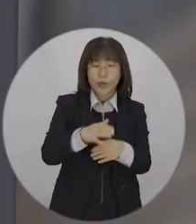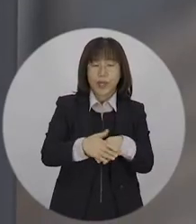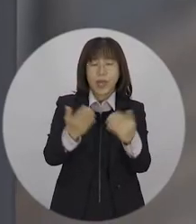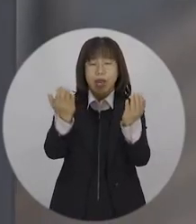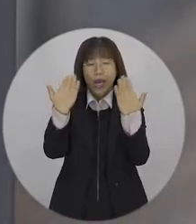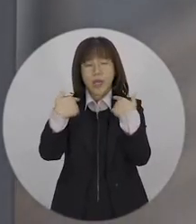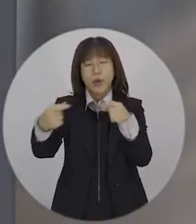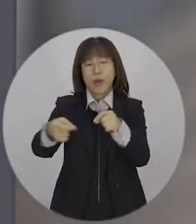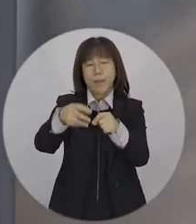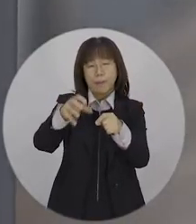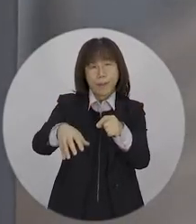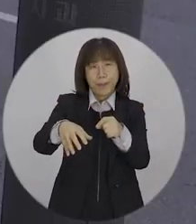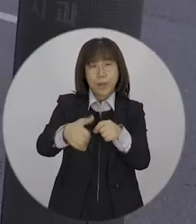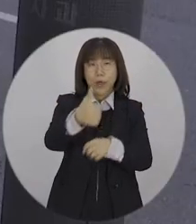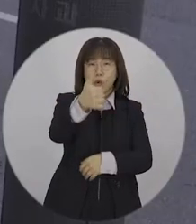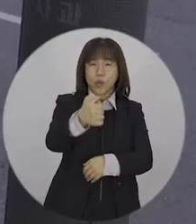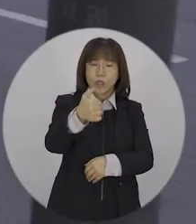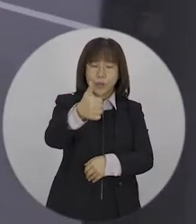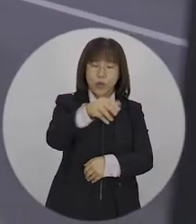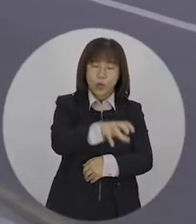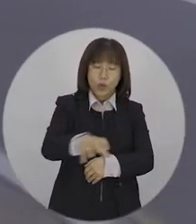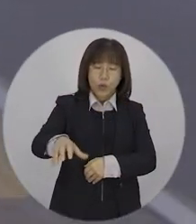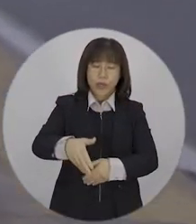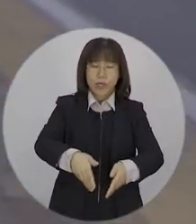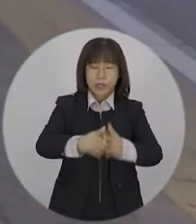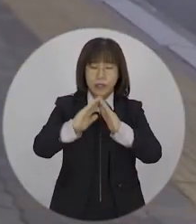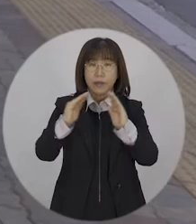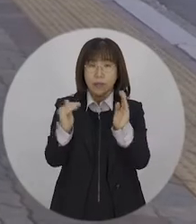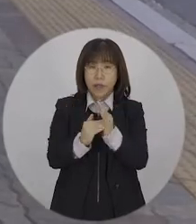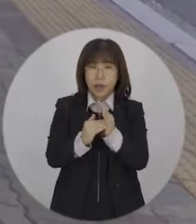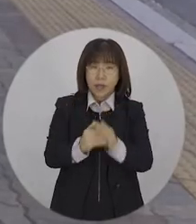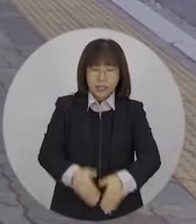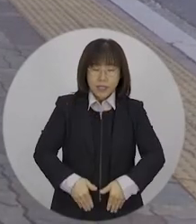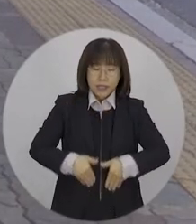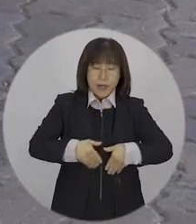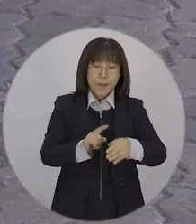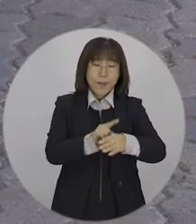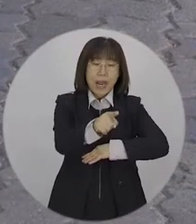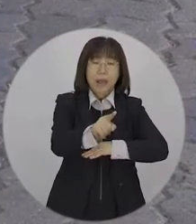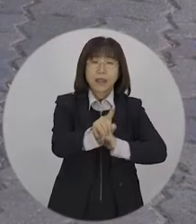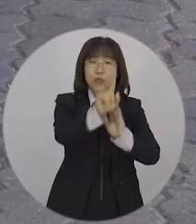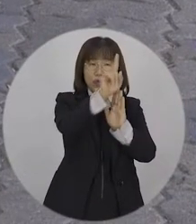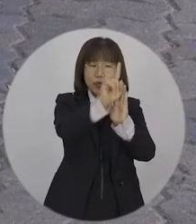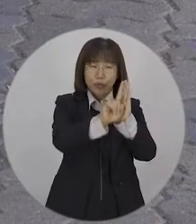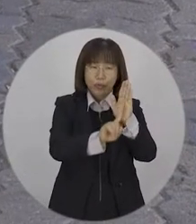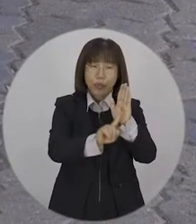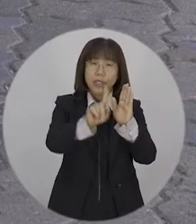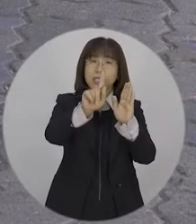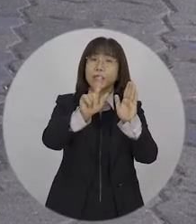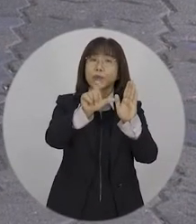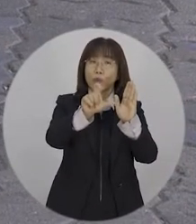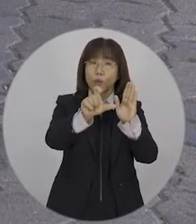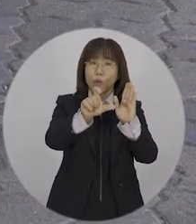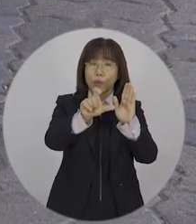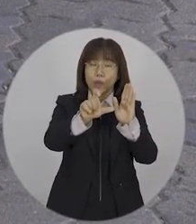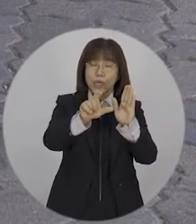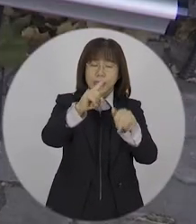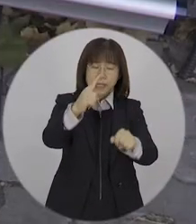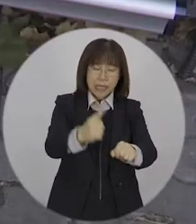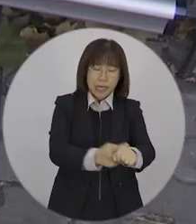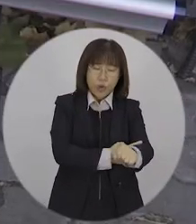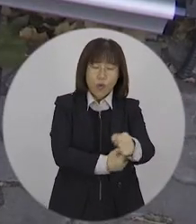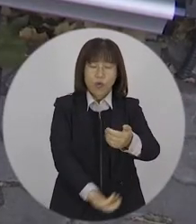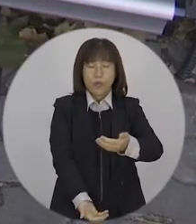정류장 등 총 쉬운 다섯 곳에 설치 됐습니다 의자는 외부 온도가 15도 이하로 낮아지면 자동으로